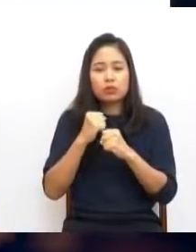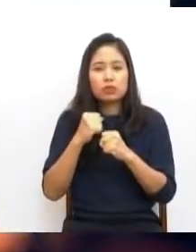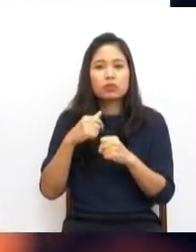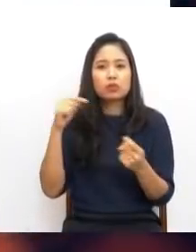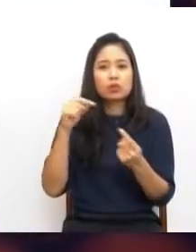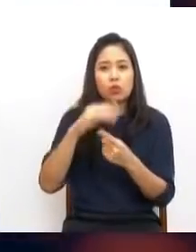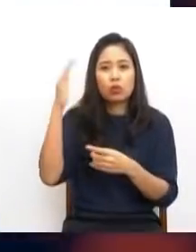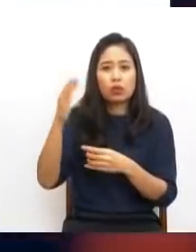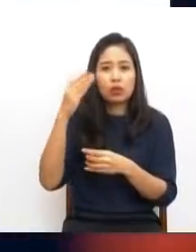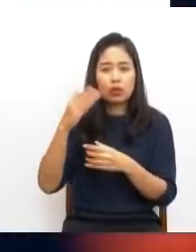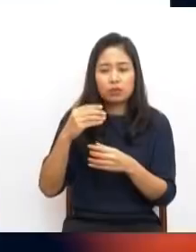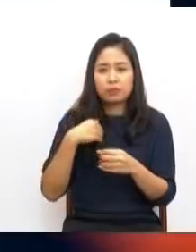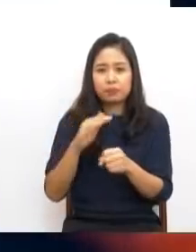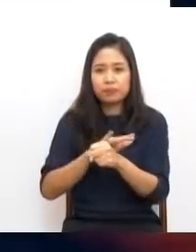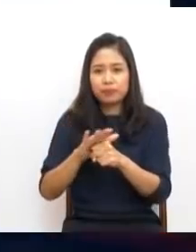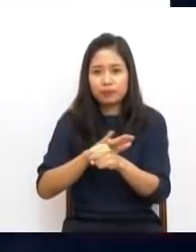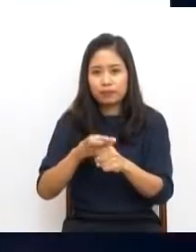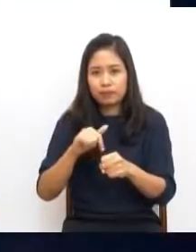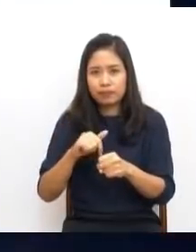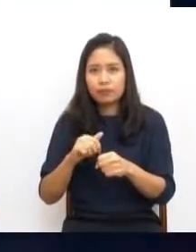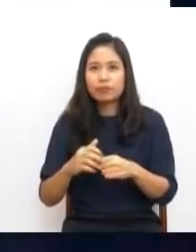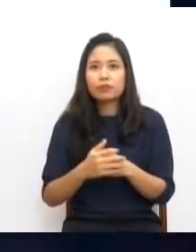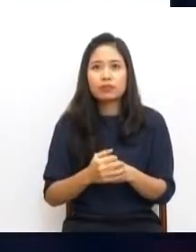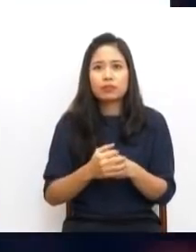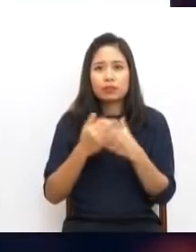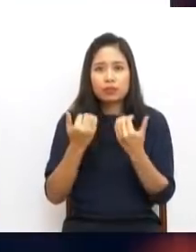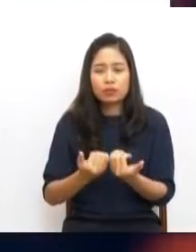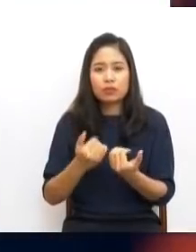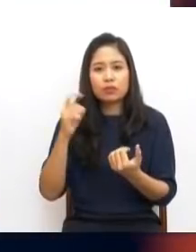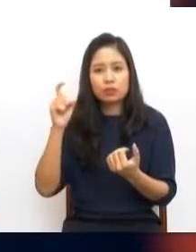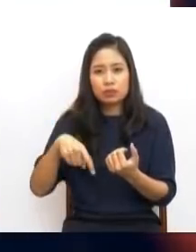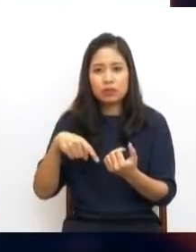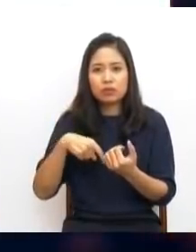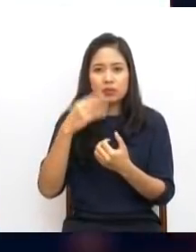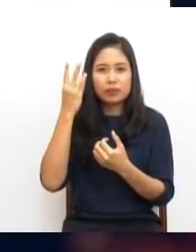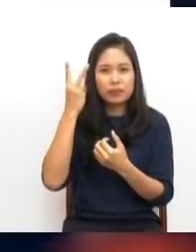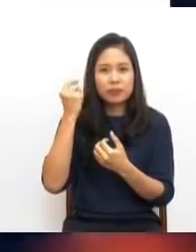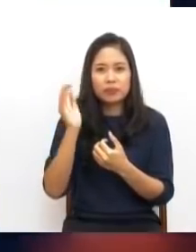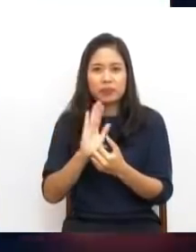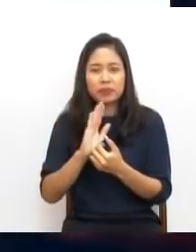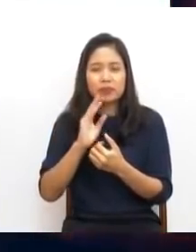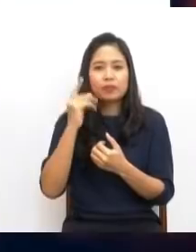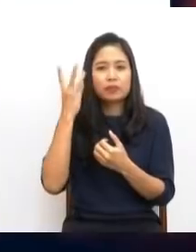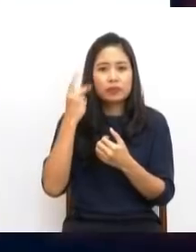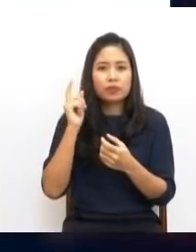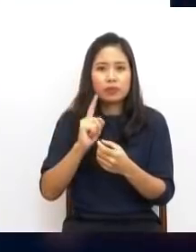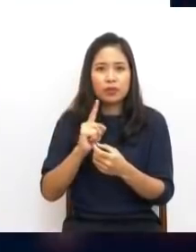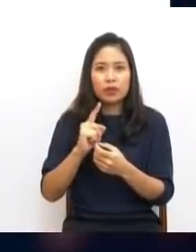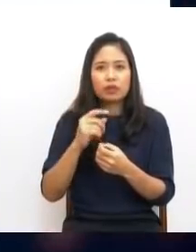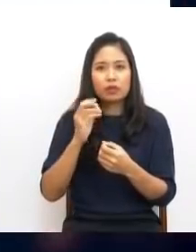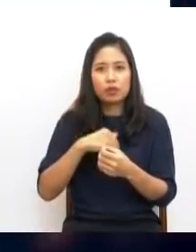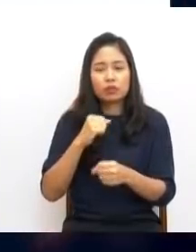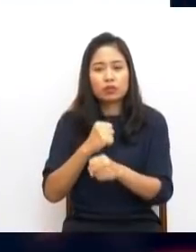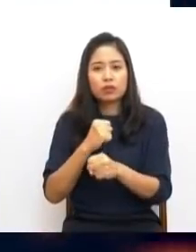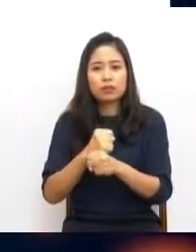ะไปในที่ที่มีคนแออัดนะคะเราควรจะต้องหลีกเลี่ยงถ้าเกิดหลีกเลี่ยงไม่ได้ก็คือให้สวมหน้ากากนะคะหน้าก